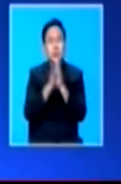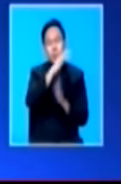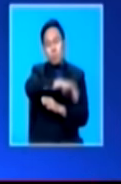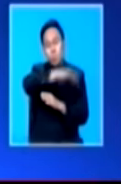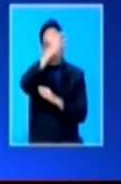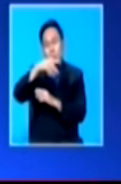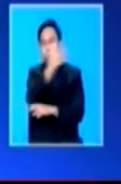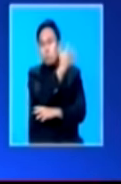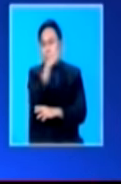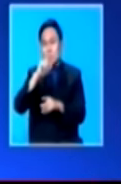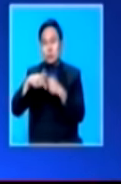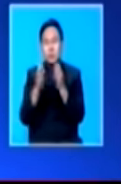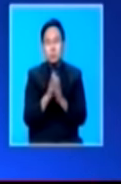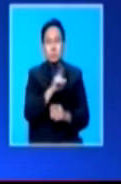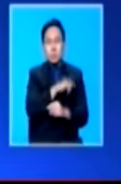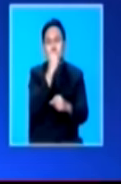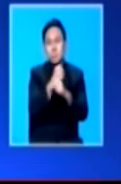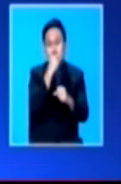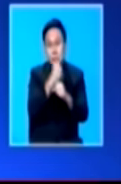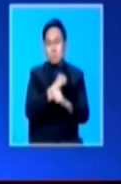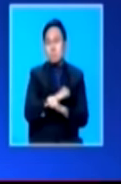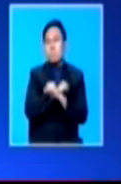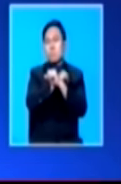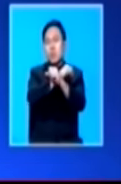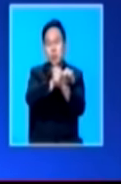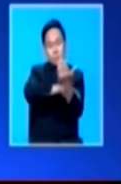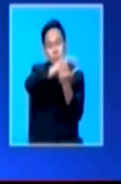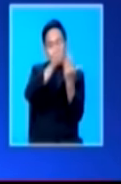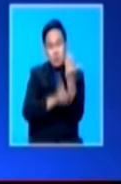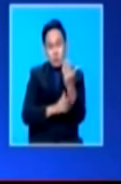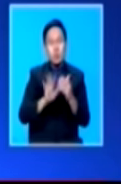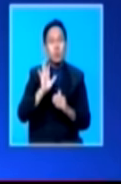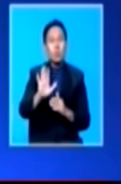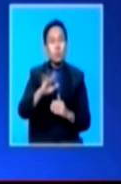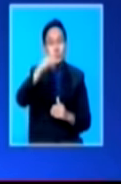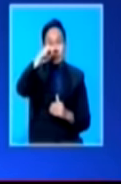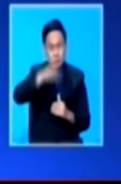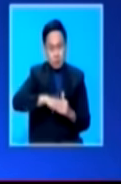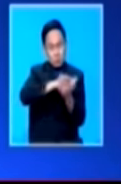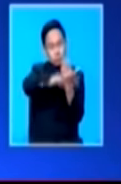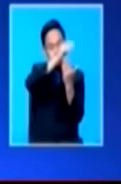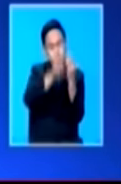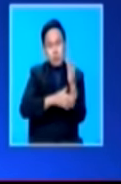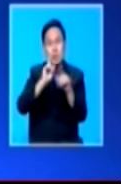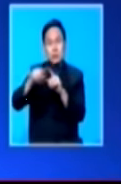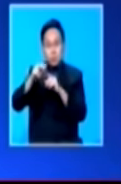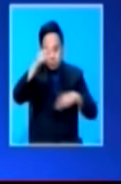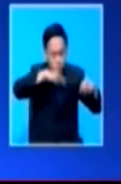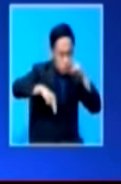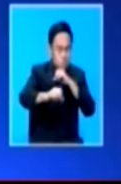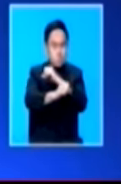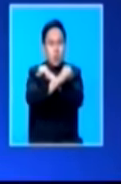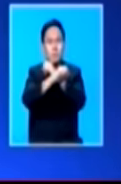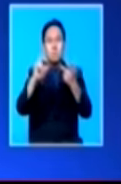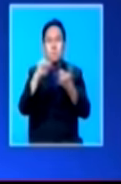ครับเพื่อจะปฏิบัติหน้าที่ในการรักษาอธิปไตยตามแนวชายแดนพ่อตัวชายแดนปฏิบัติภารกิจ